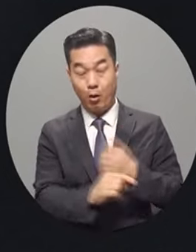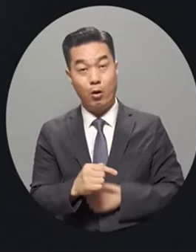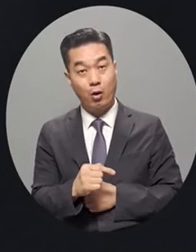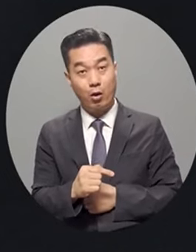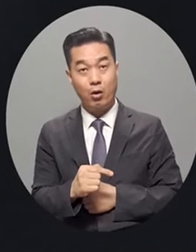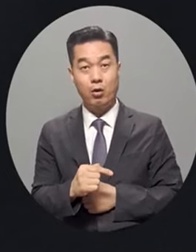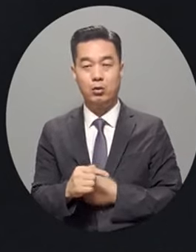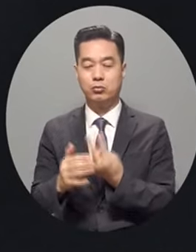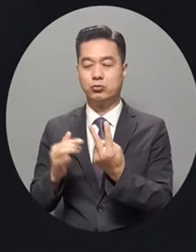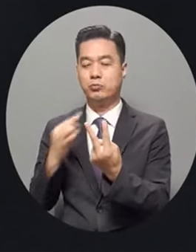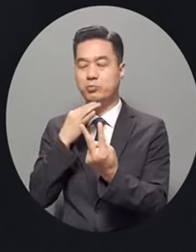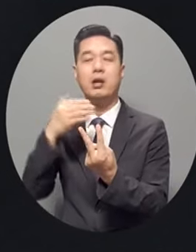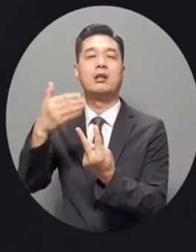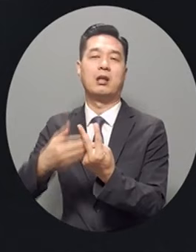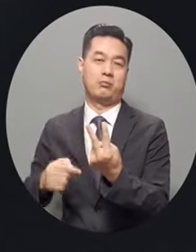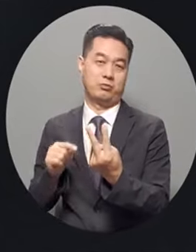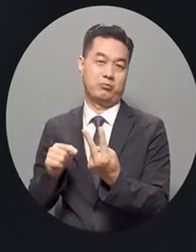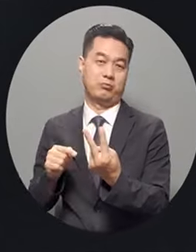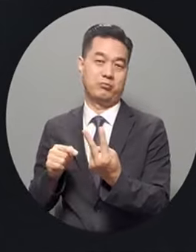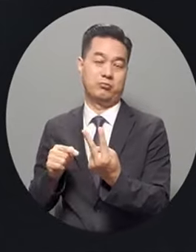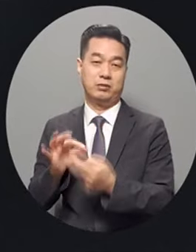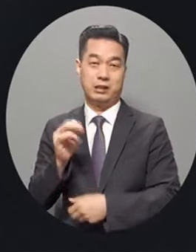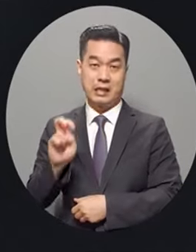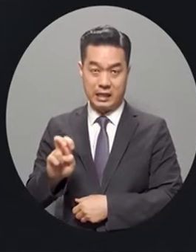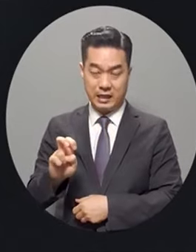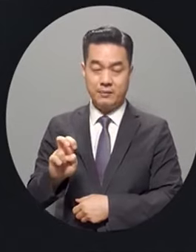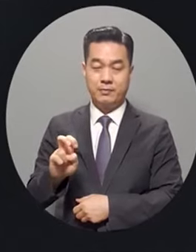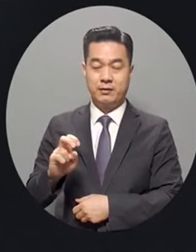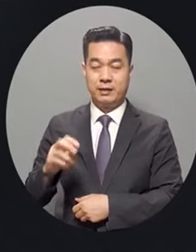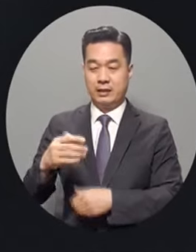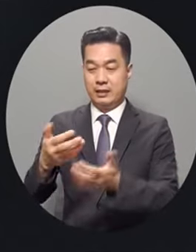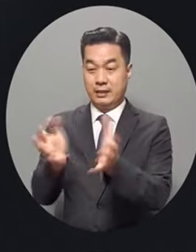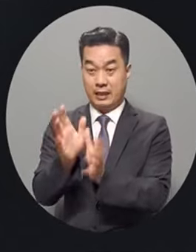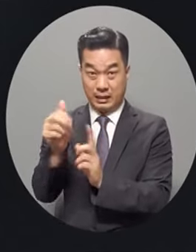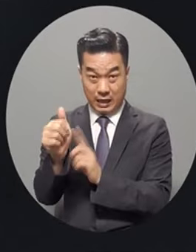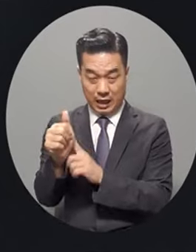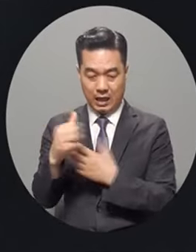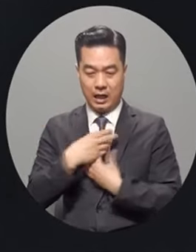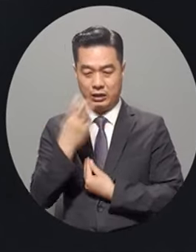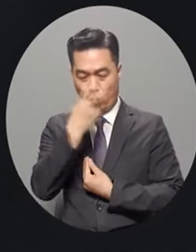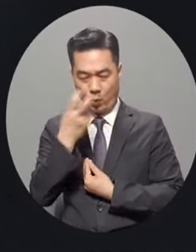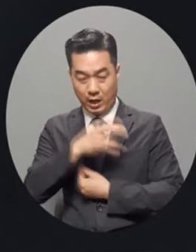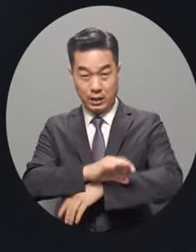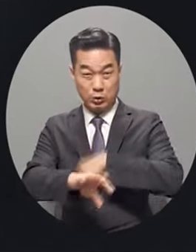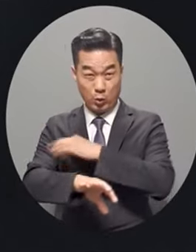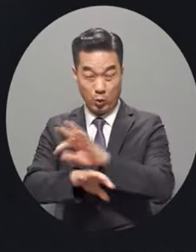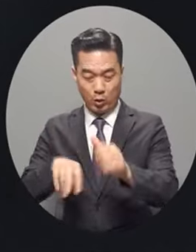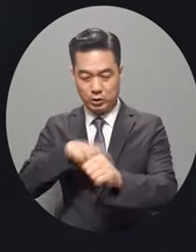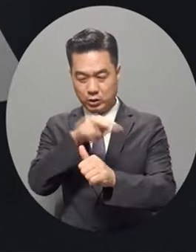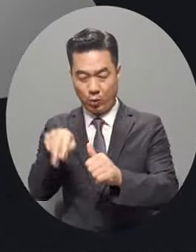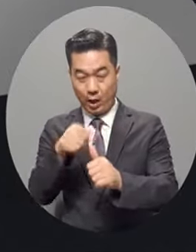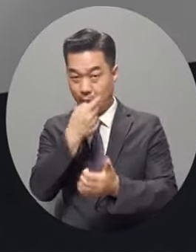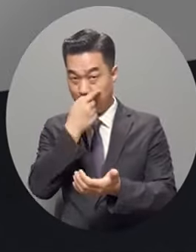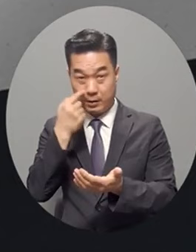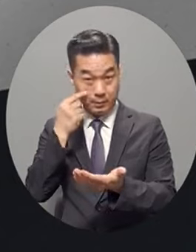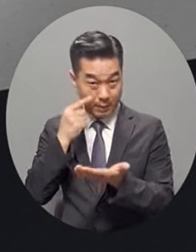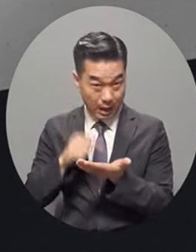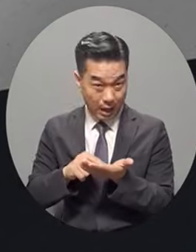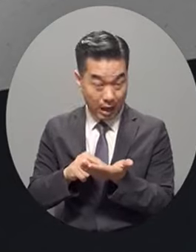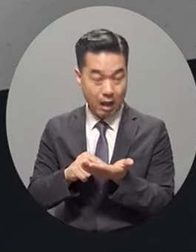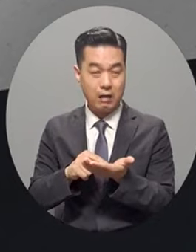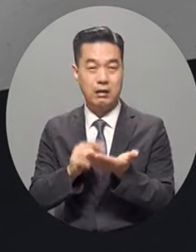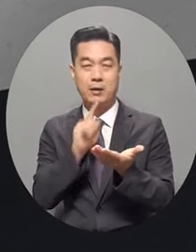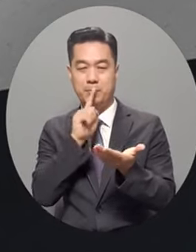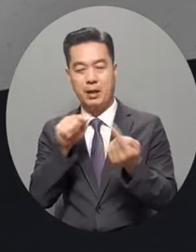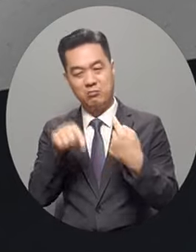빠졌습니다 임전 사단장의 책임을 따진 부분도 안전관리 소홀 등의 정황이 발견됐다 상반된 진술이